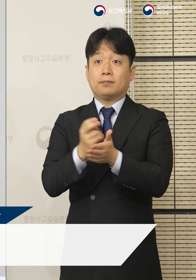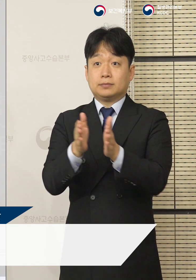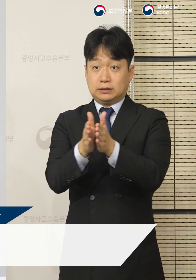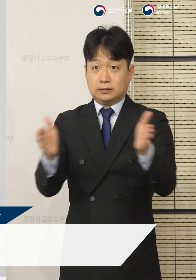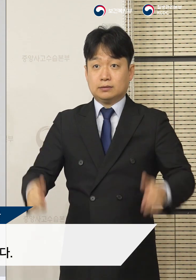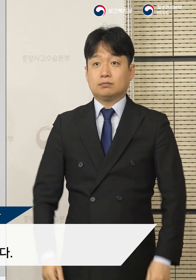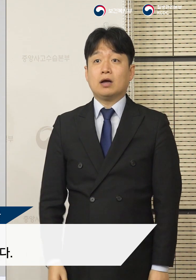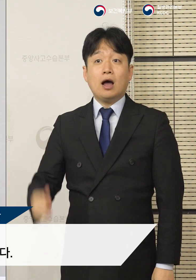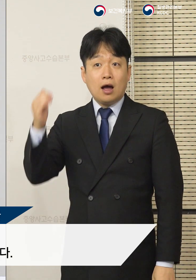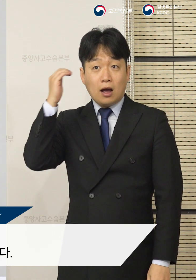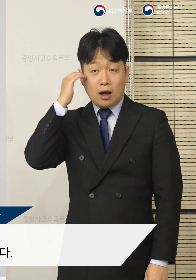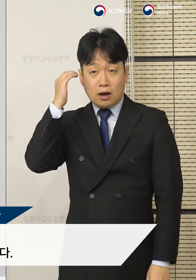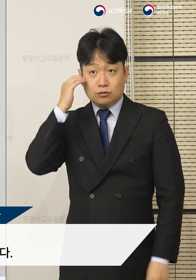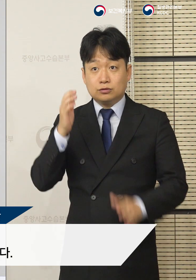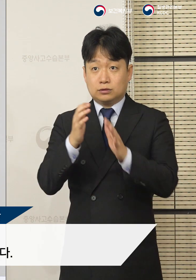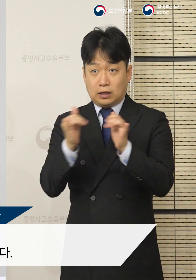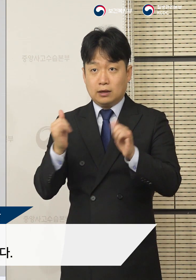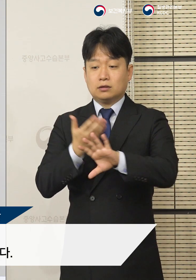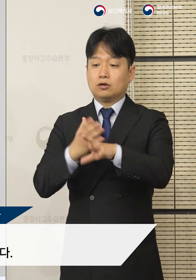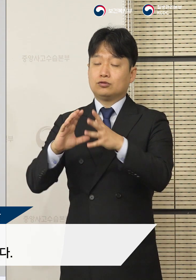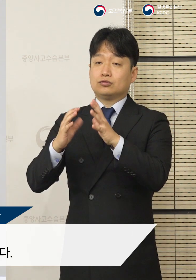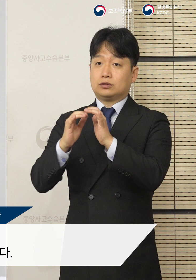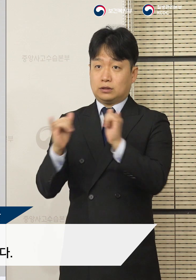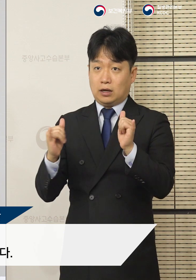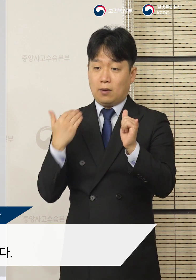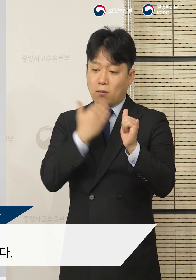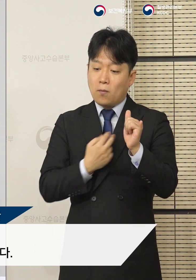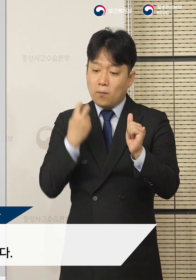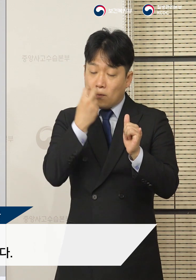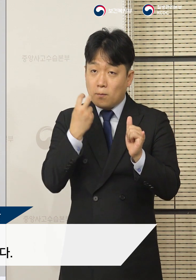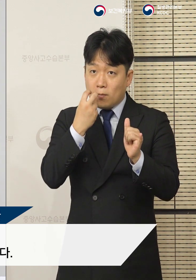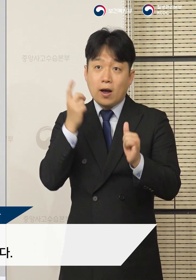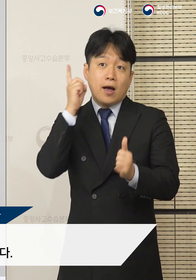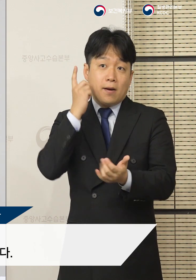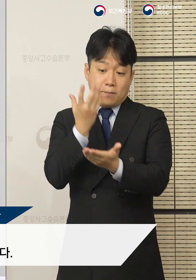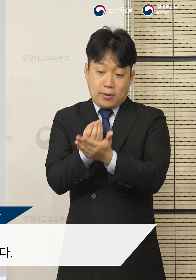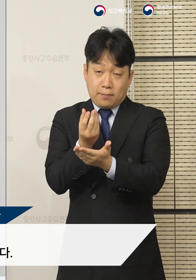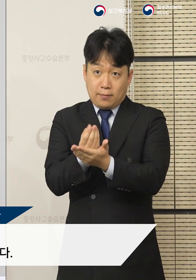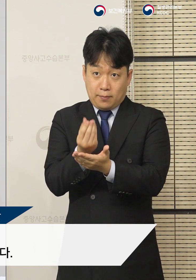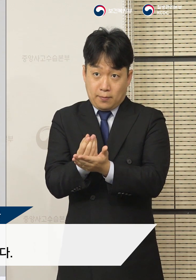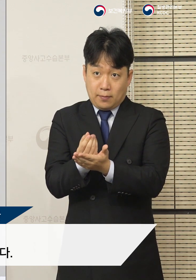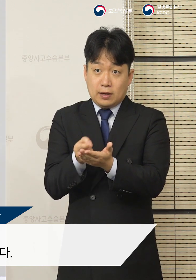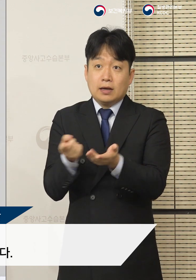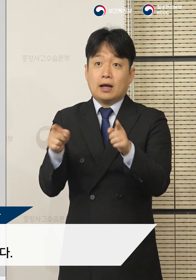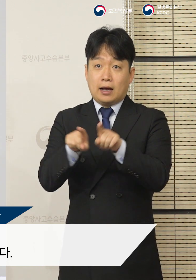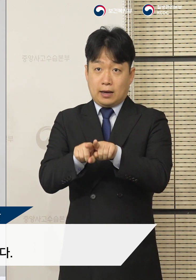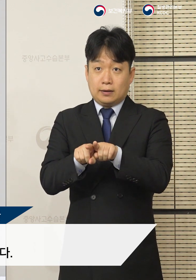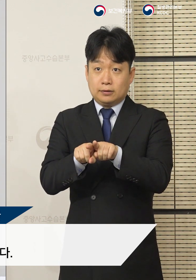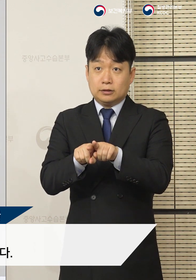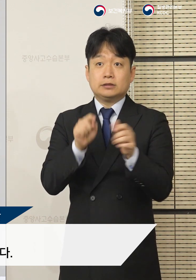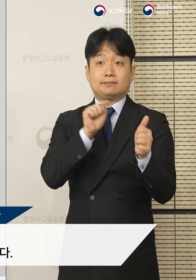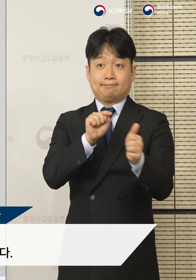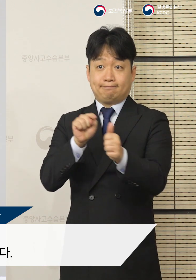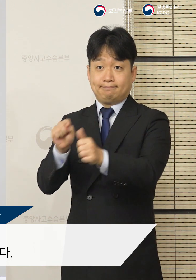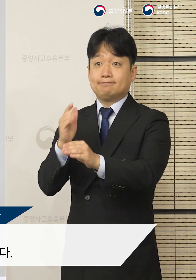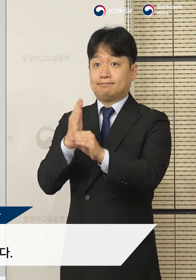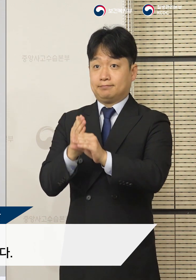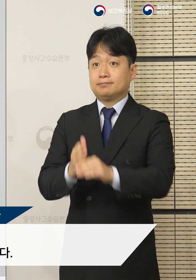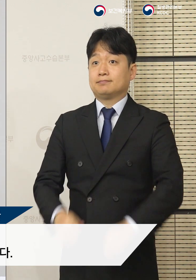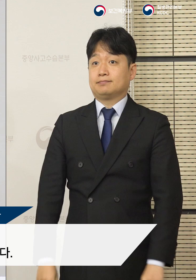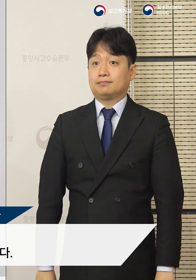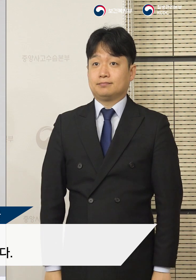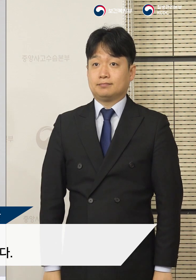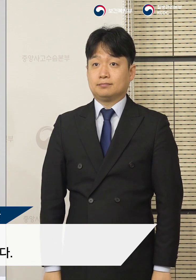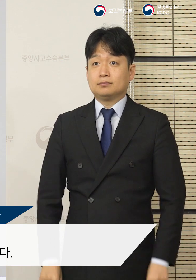있습니다. 내 외국인의 건강상태 모니터링을 위한 모바일 자가진단 앱도 함께 배포되어